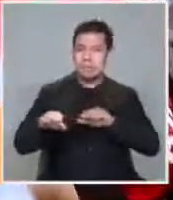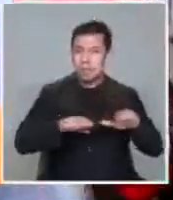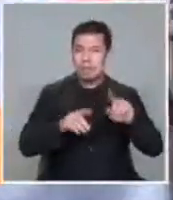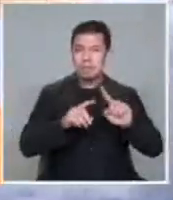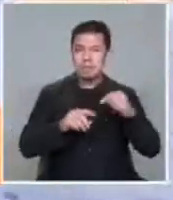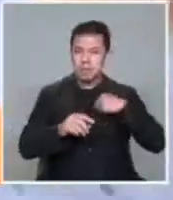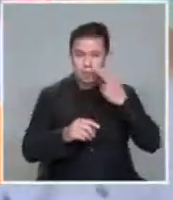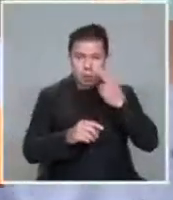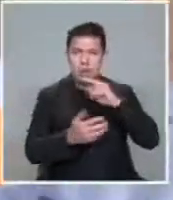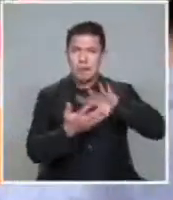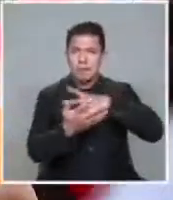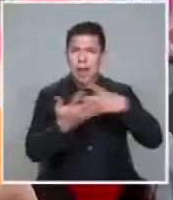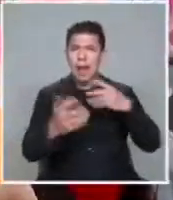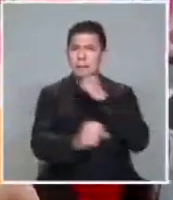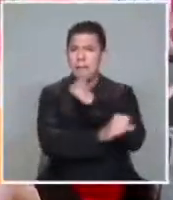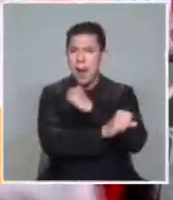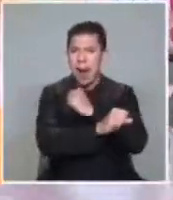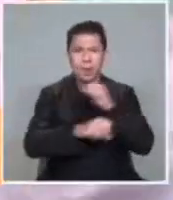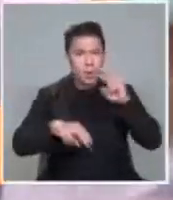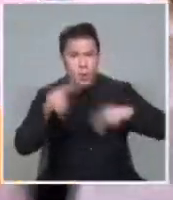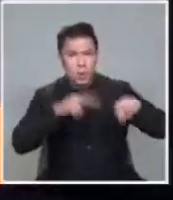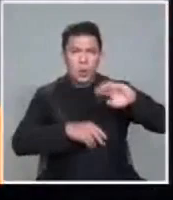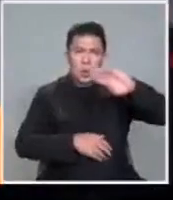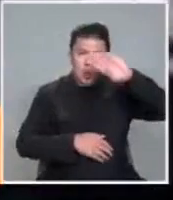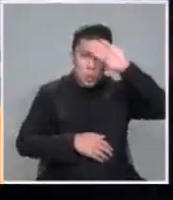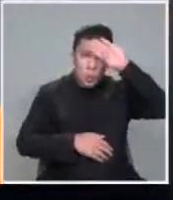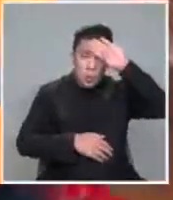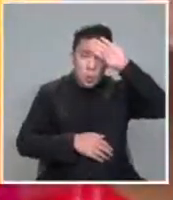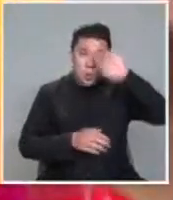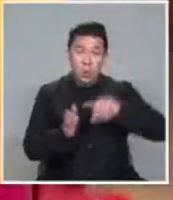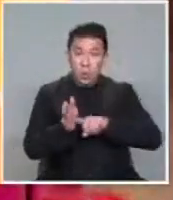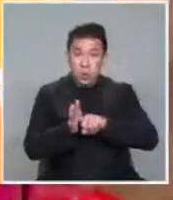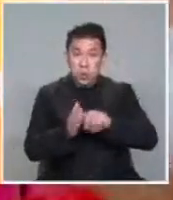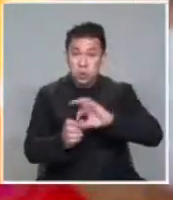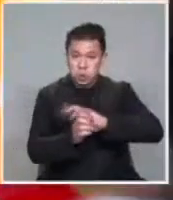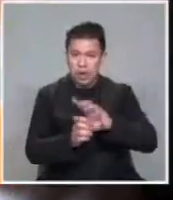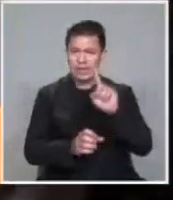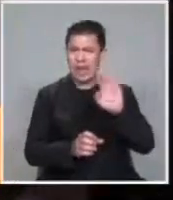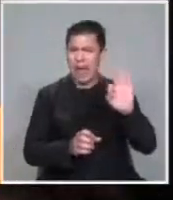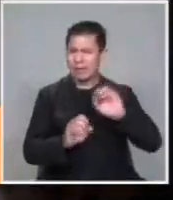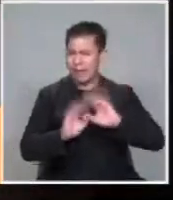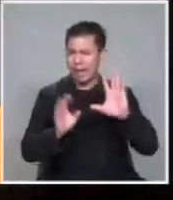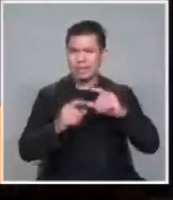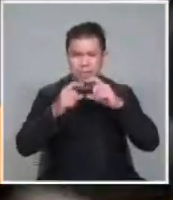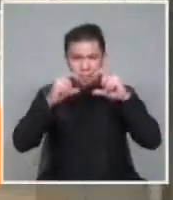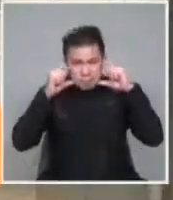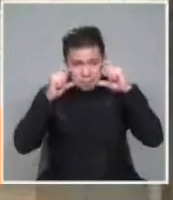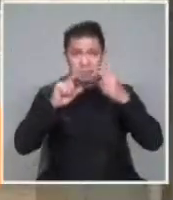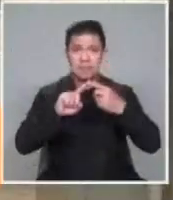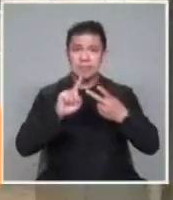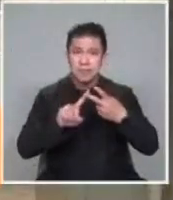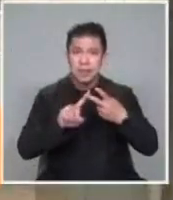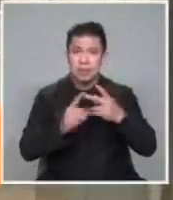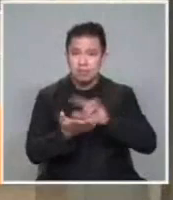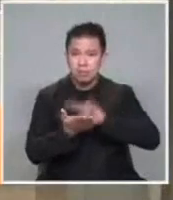ณาภาพรวมมาตรการป้องกันและควบคุมการรับมือไวรัสโควิด-19 ให้ชัดเจนทั้งเรื่องหน้ากากอนามัยและการ